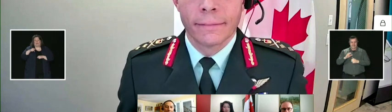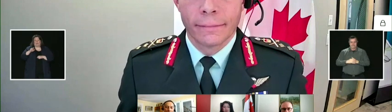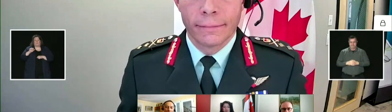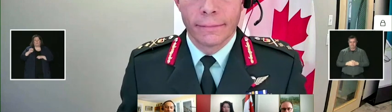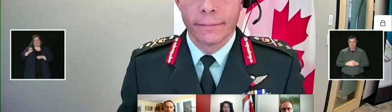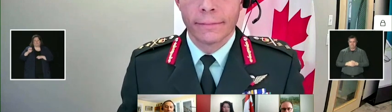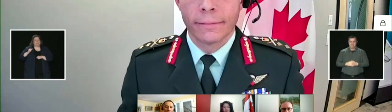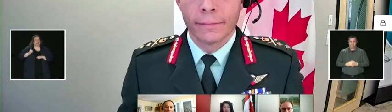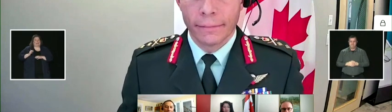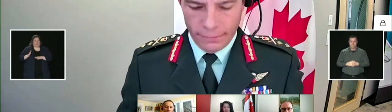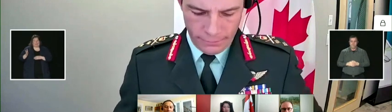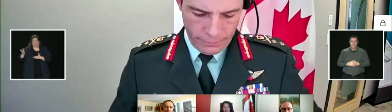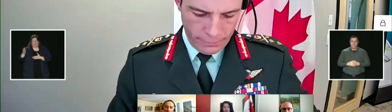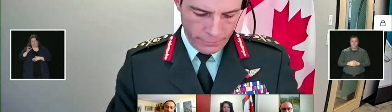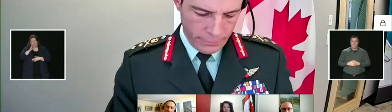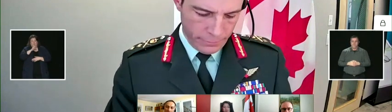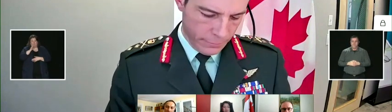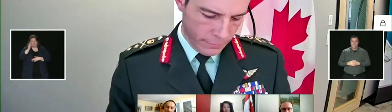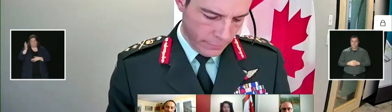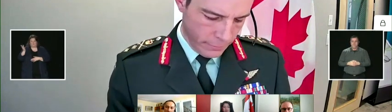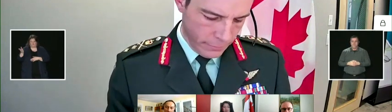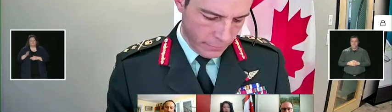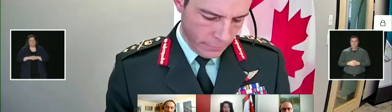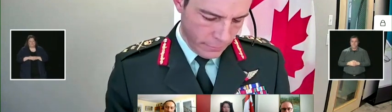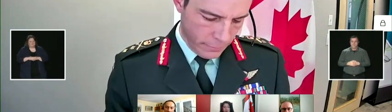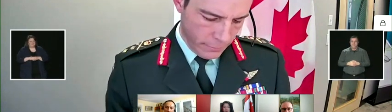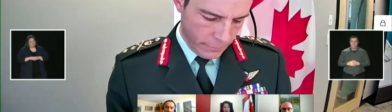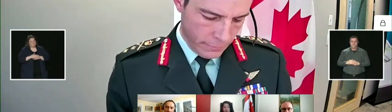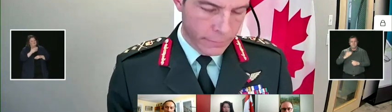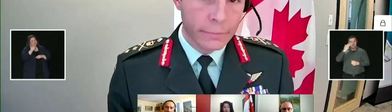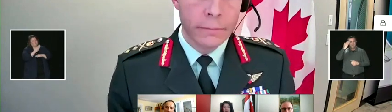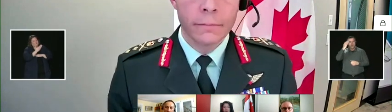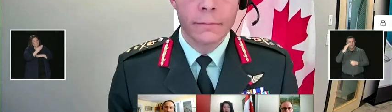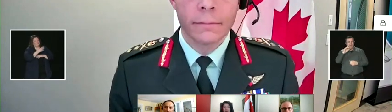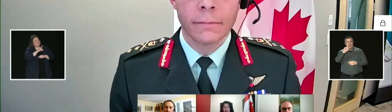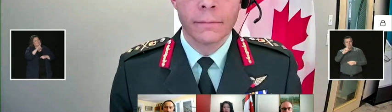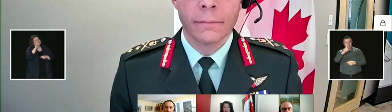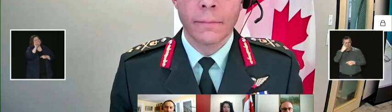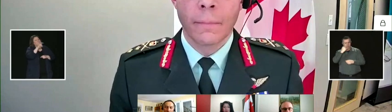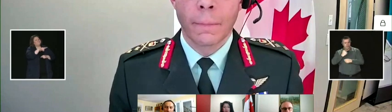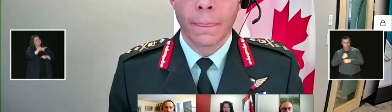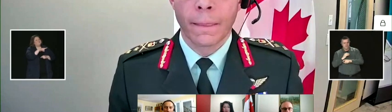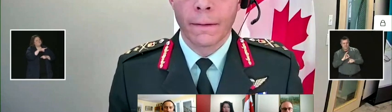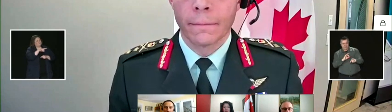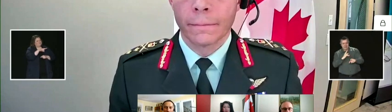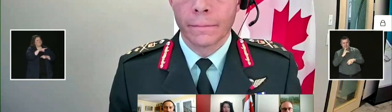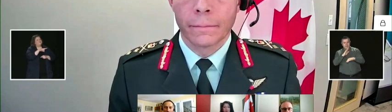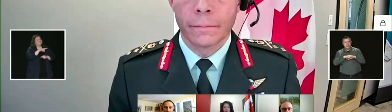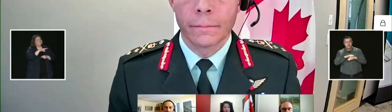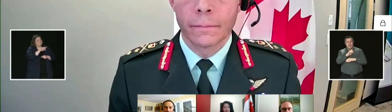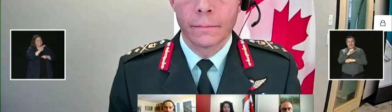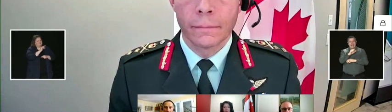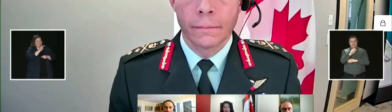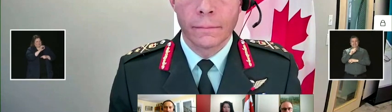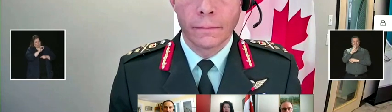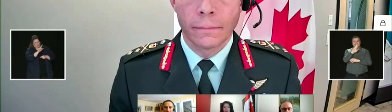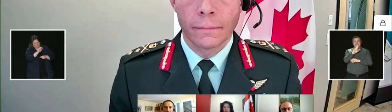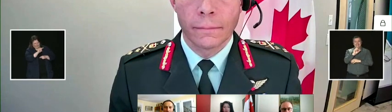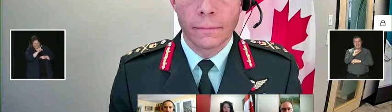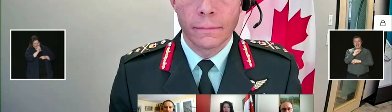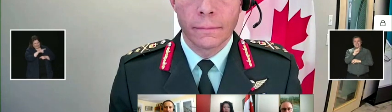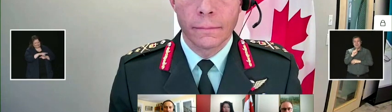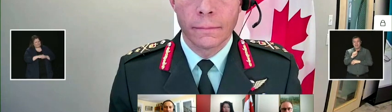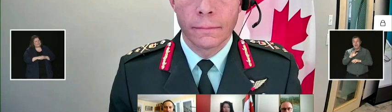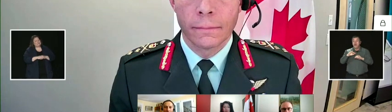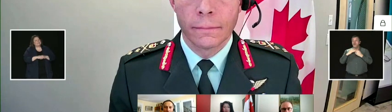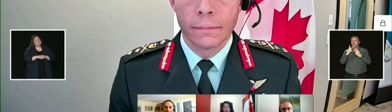presse canadienne. Please go ahead. À vous la parole. Oui, bonjour. Ma question est pour vous, Monsieur Fortin, au sujet d'AstraZeneca.